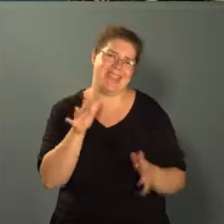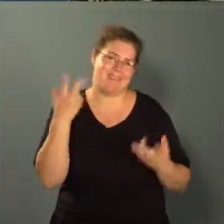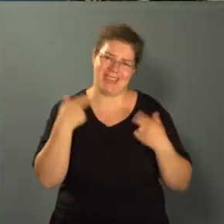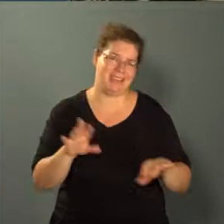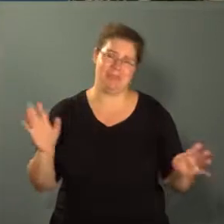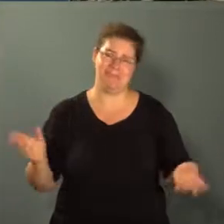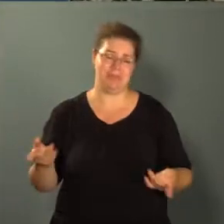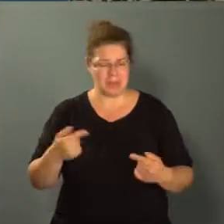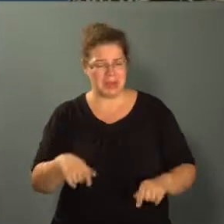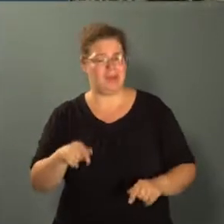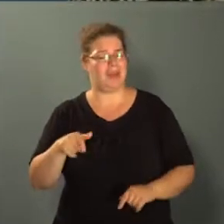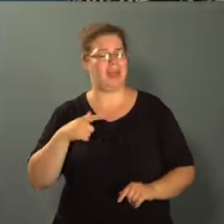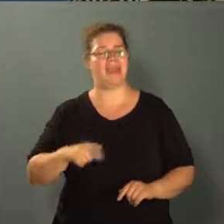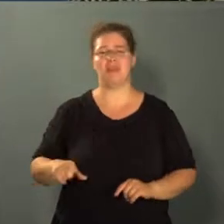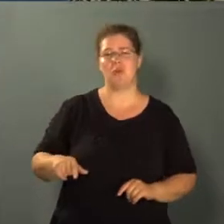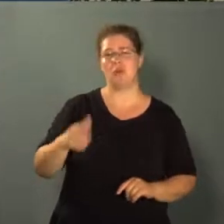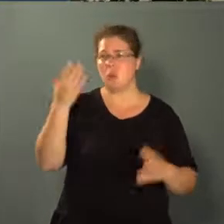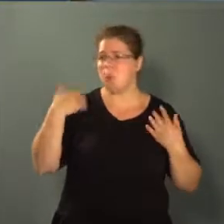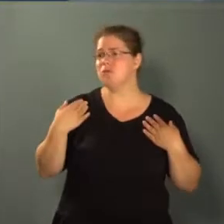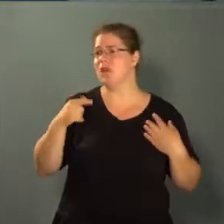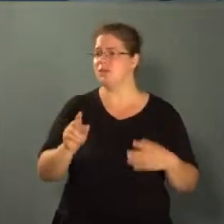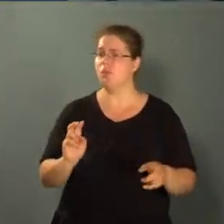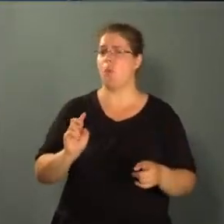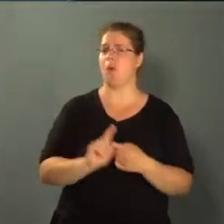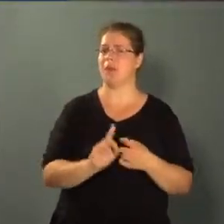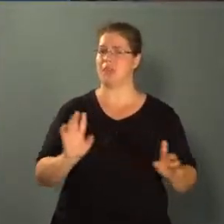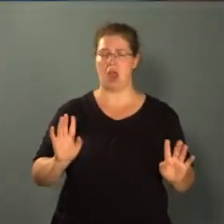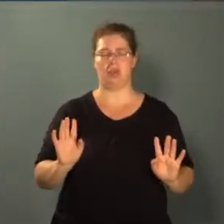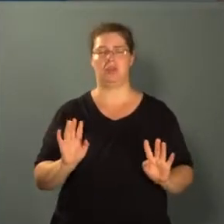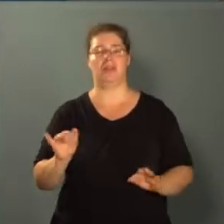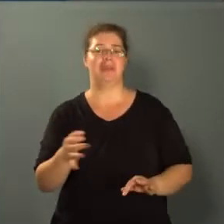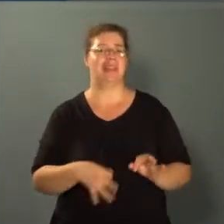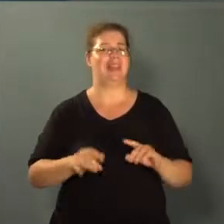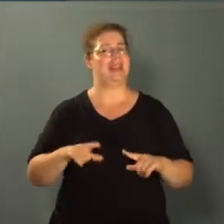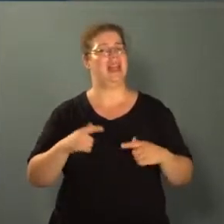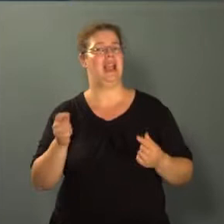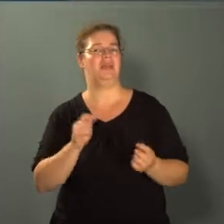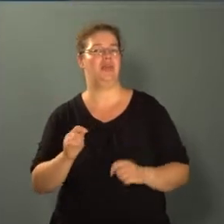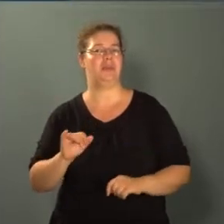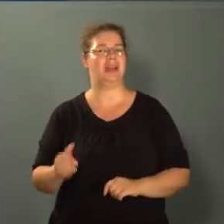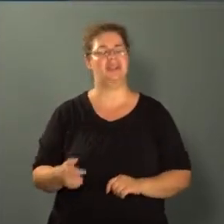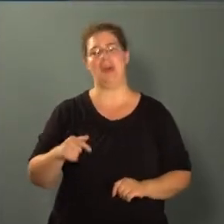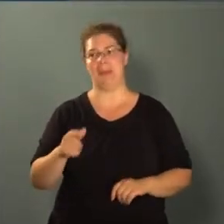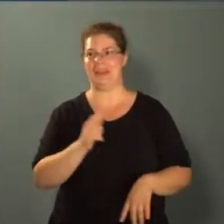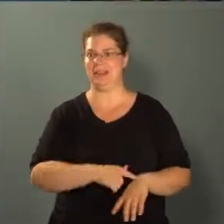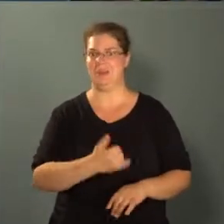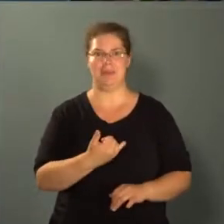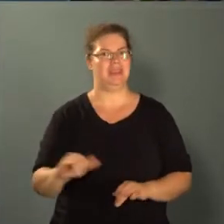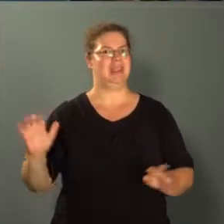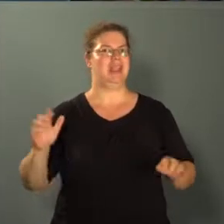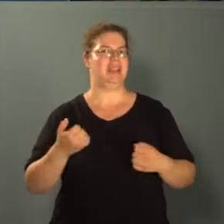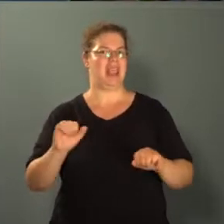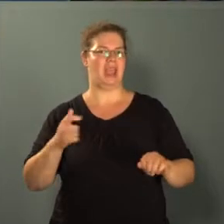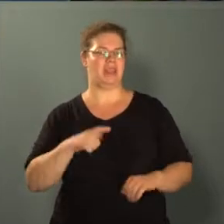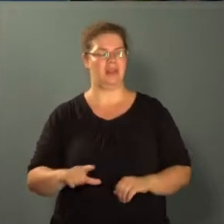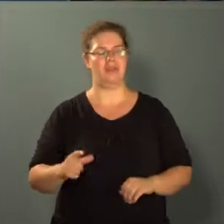mert nekünk ez volt a hosszú, ez hozzá tartozik ehhez, meg az egész életformánk is. Abban az időben mindenki lázadó